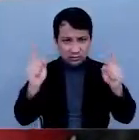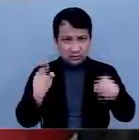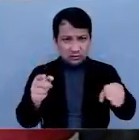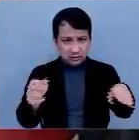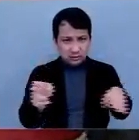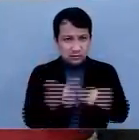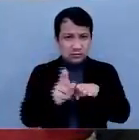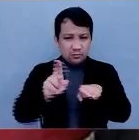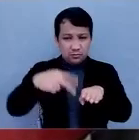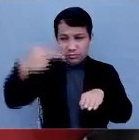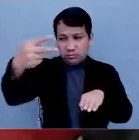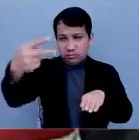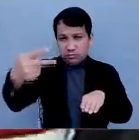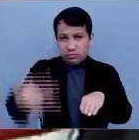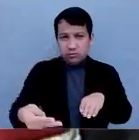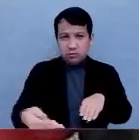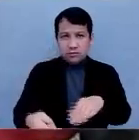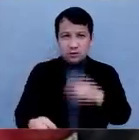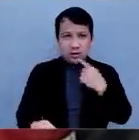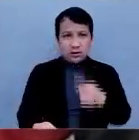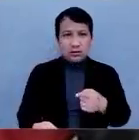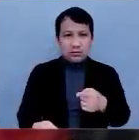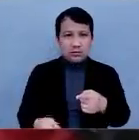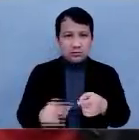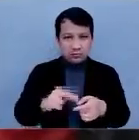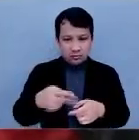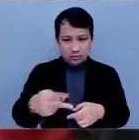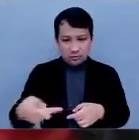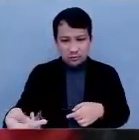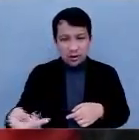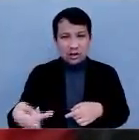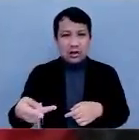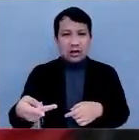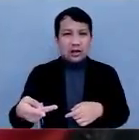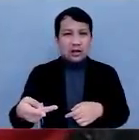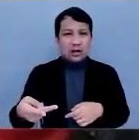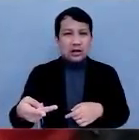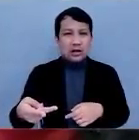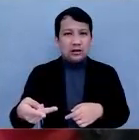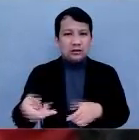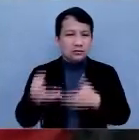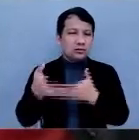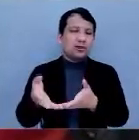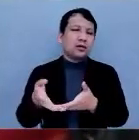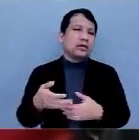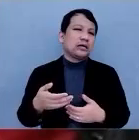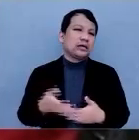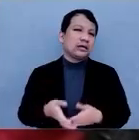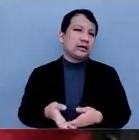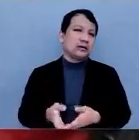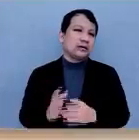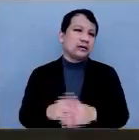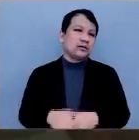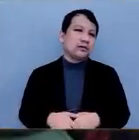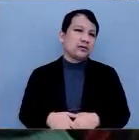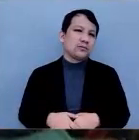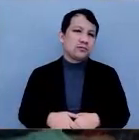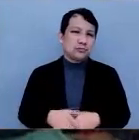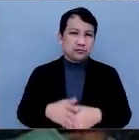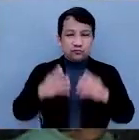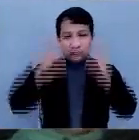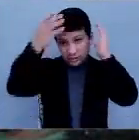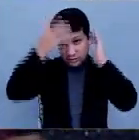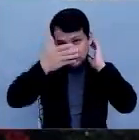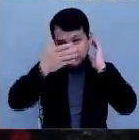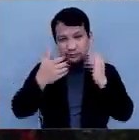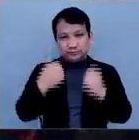kami. Ako, napansin ko, gumugulong na lang ako. Hanggang sinayaan ko na lang. Buti sa helmet na to.